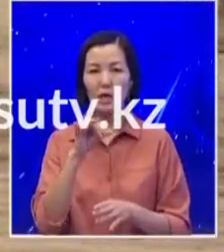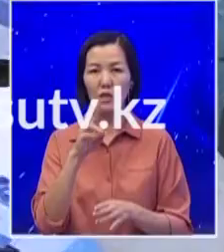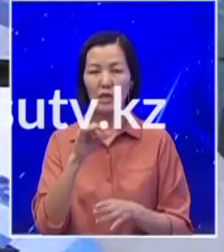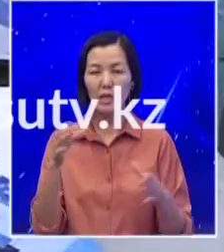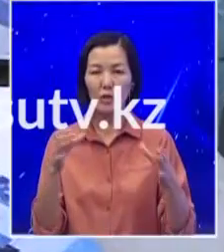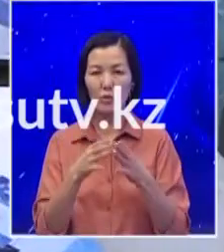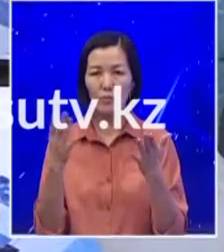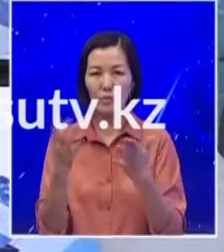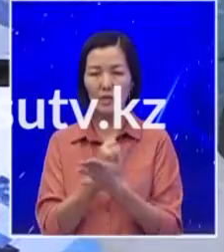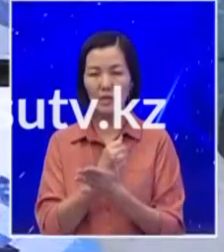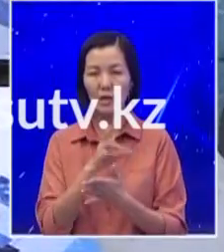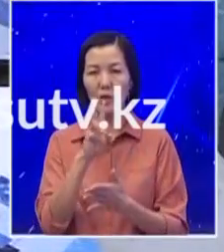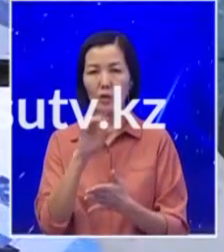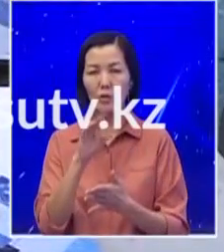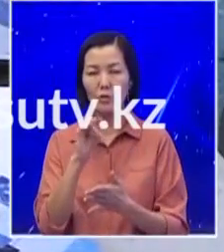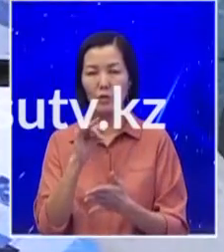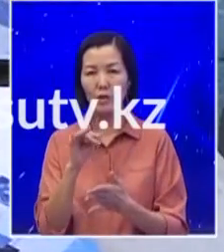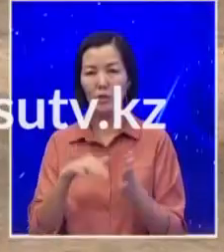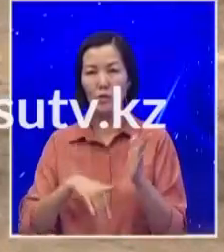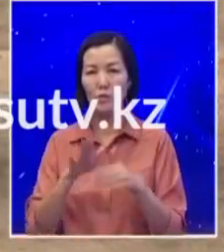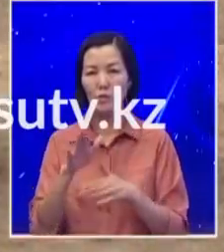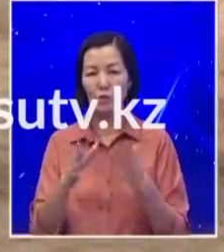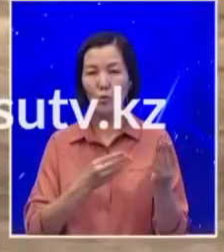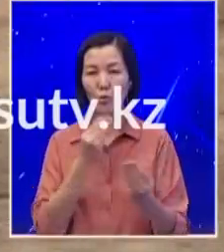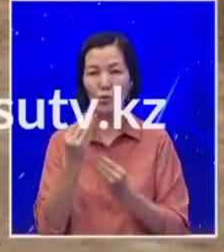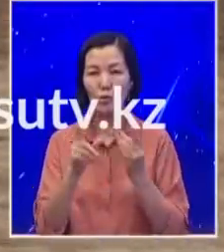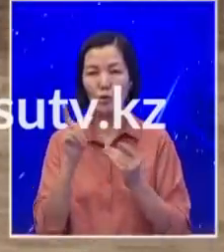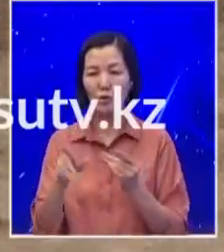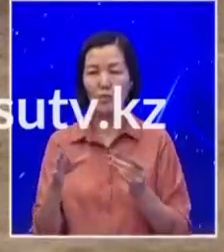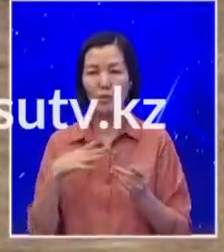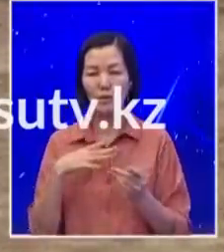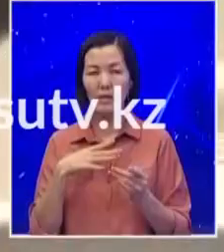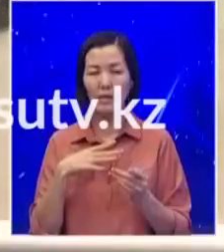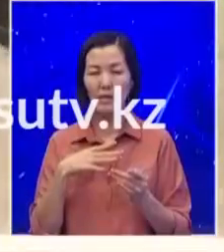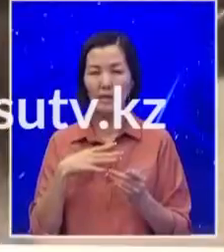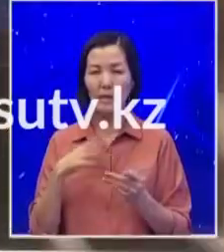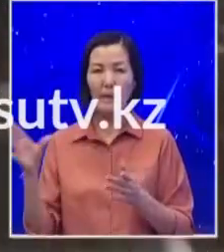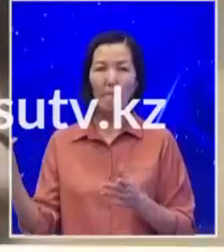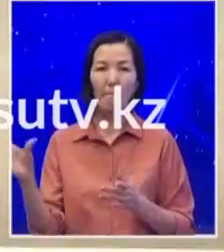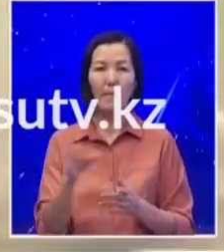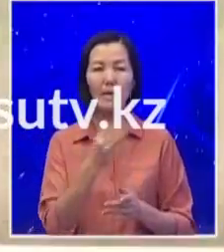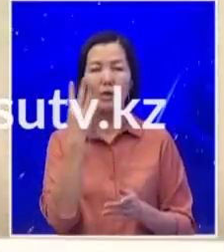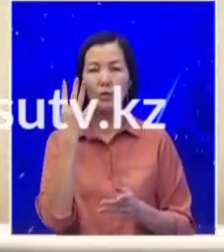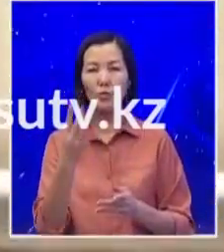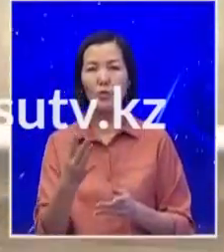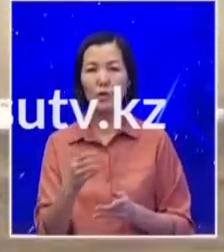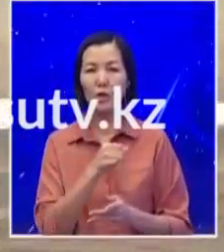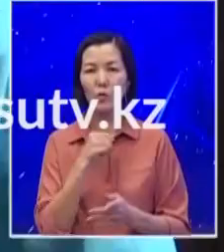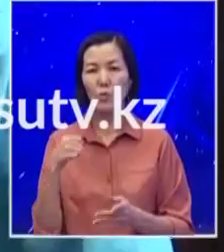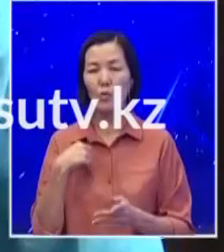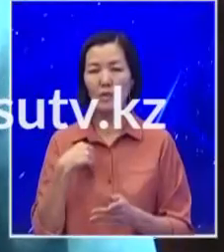Бұл ойында Нұрсұлтан Сымағұл ерекше шеберлігімен танылды. Ол қарсыластар қазандығына түскен барлық 4 салымды да өзі